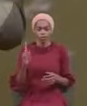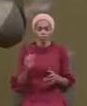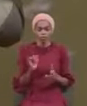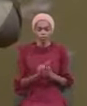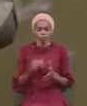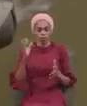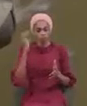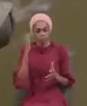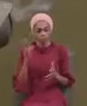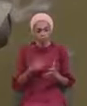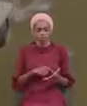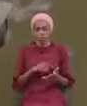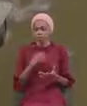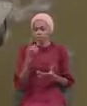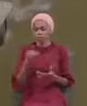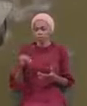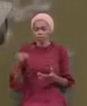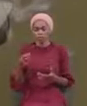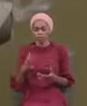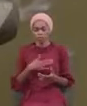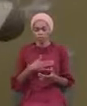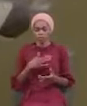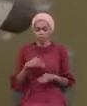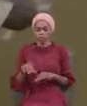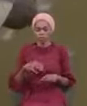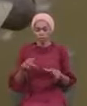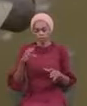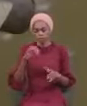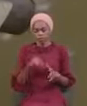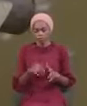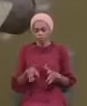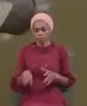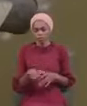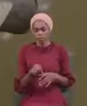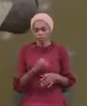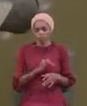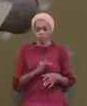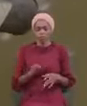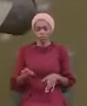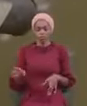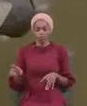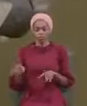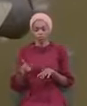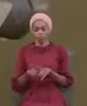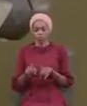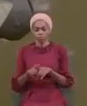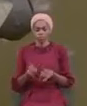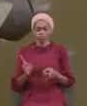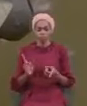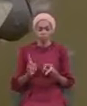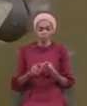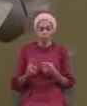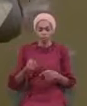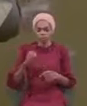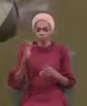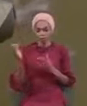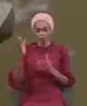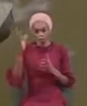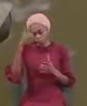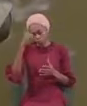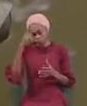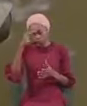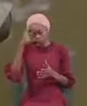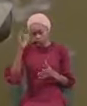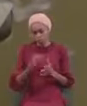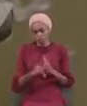pratique sera semblable à un un homme prudent qui a bâti sa maison sur le roc la pluie est tombée les torrents